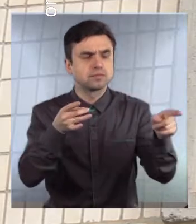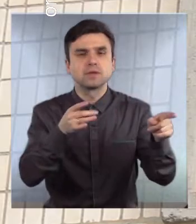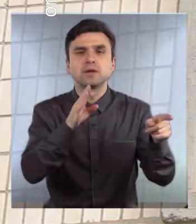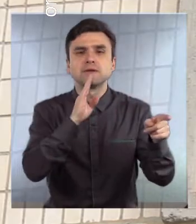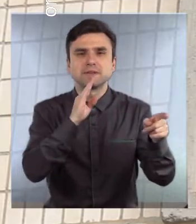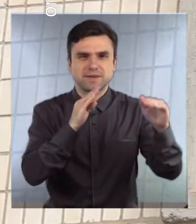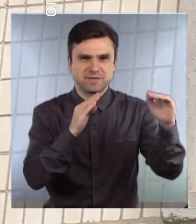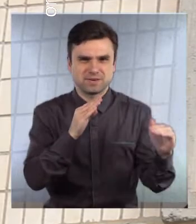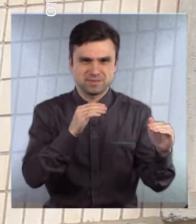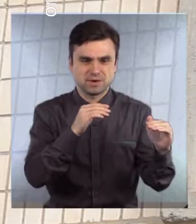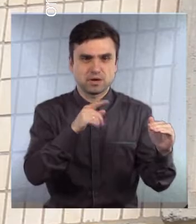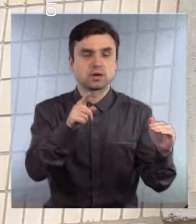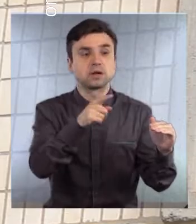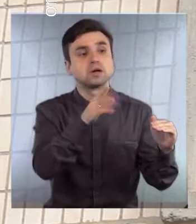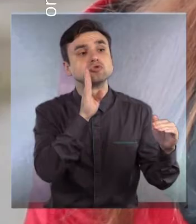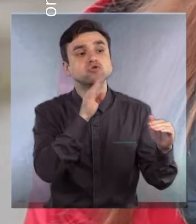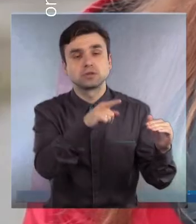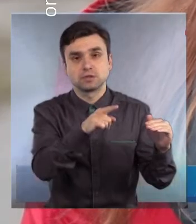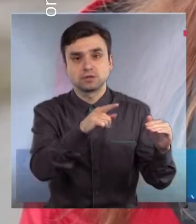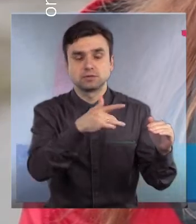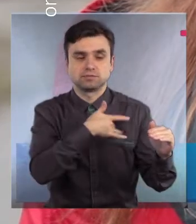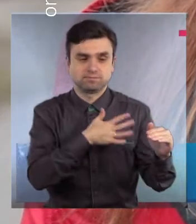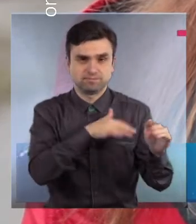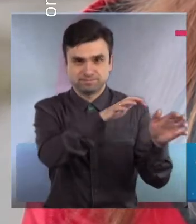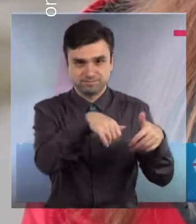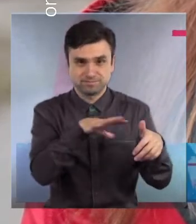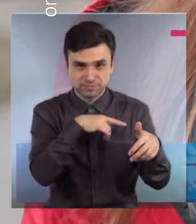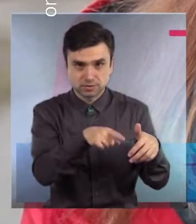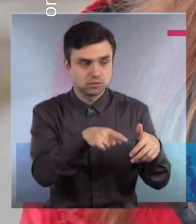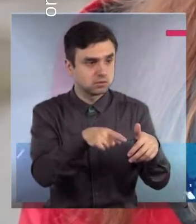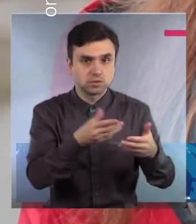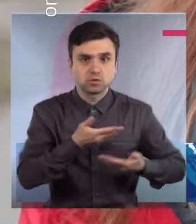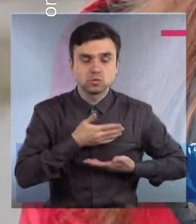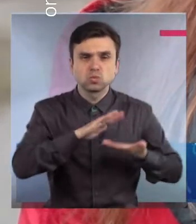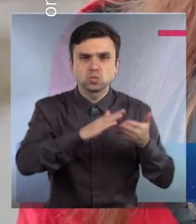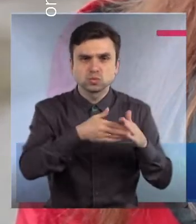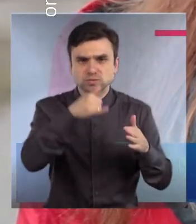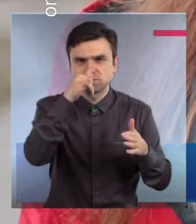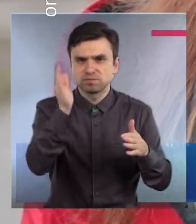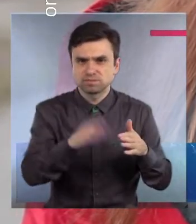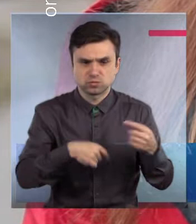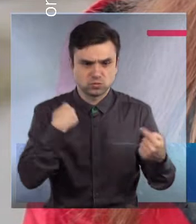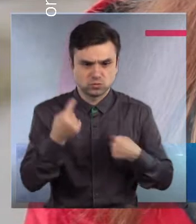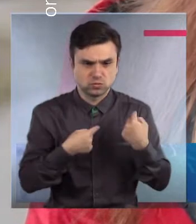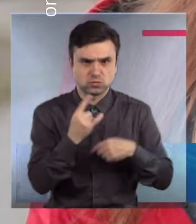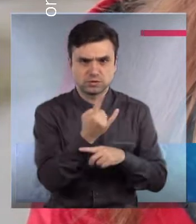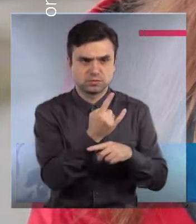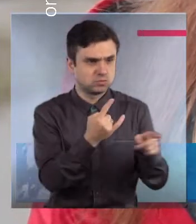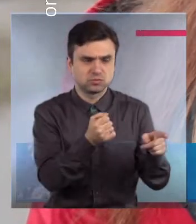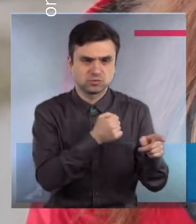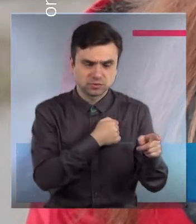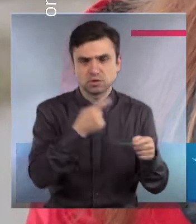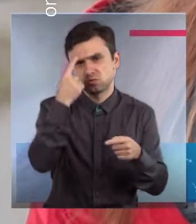безпеці, то сама жінка потребує допомоги. Повна антисанітарія там. Там запах невозможний, сусіди